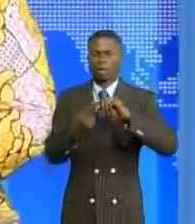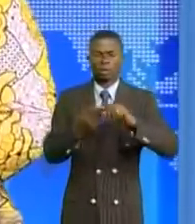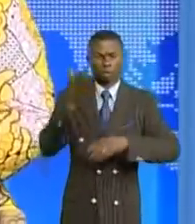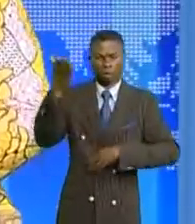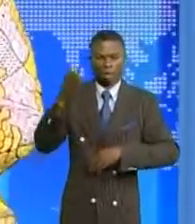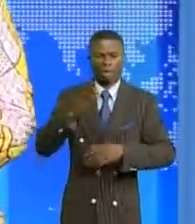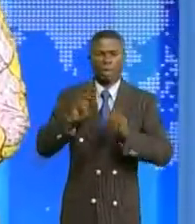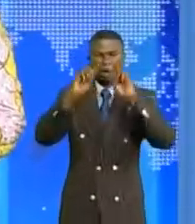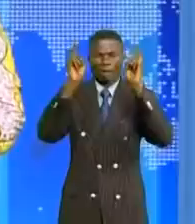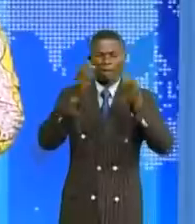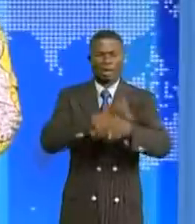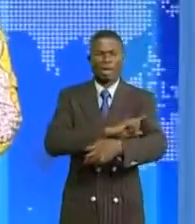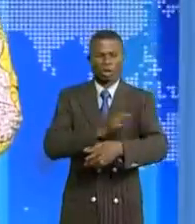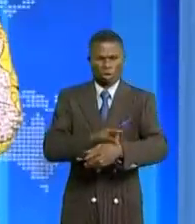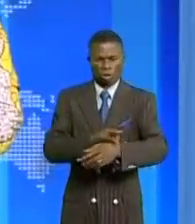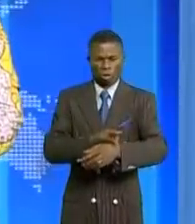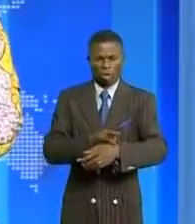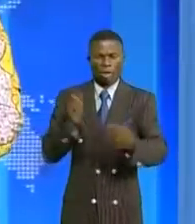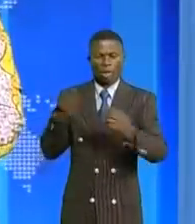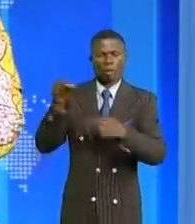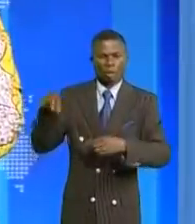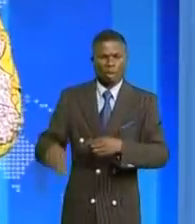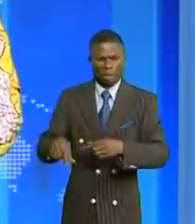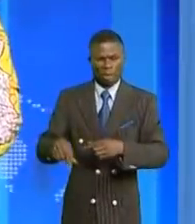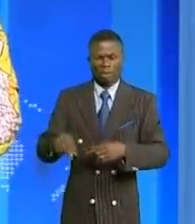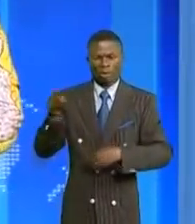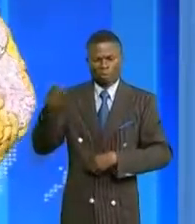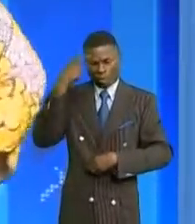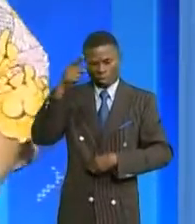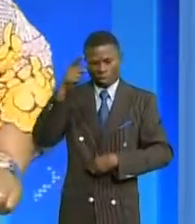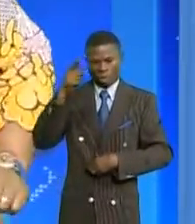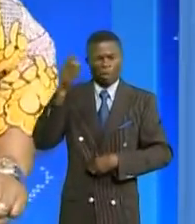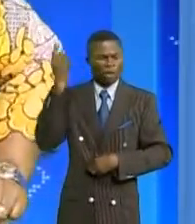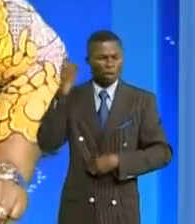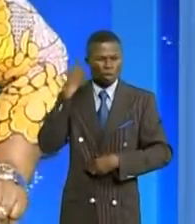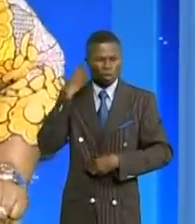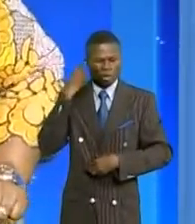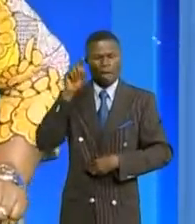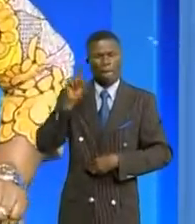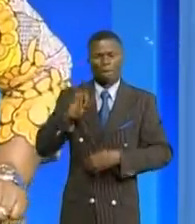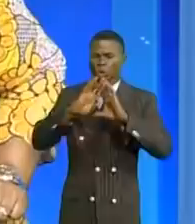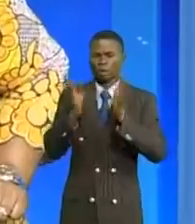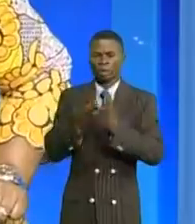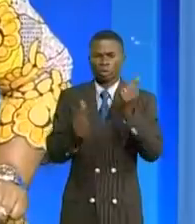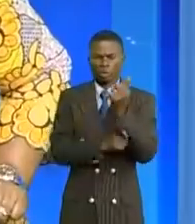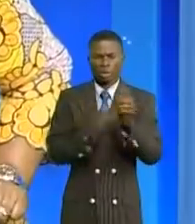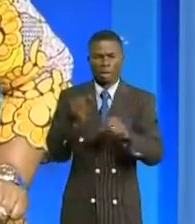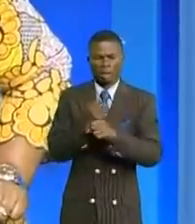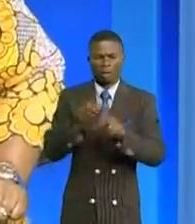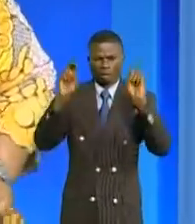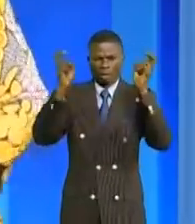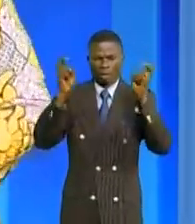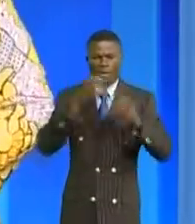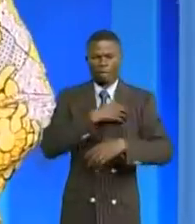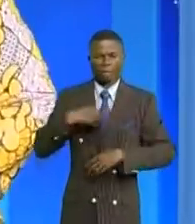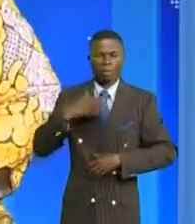goma blaise vocation tas s'est rendu au quartier et bear et ray pour prendre la température le tout dans ce journal voilà pour les titres mesdames et